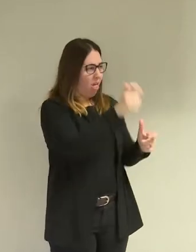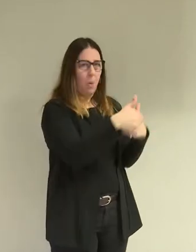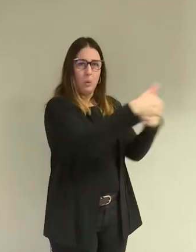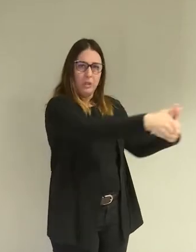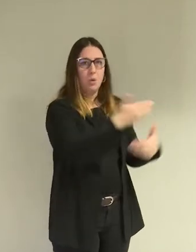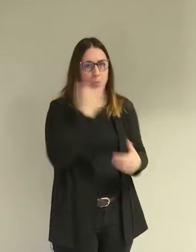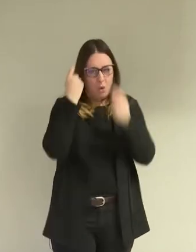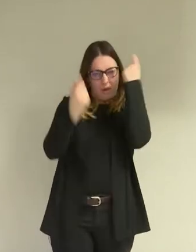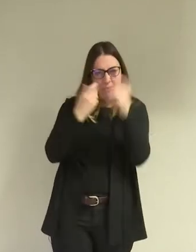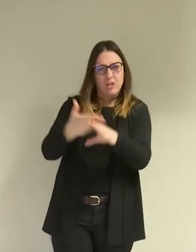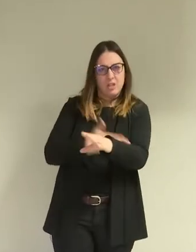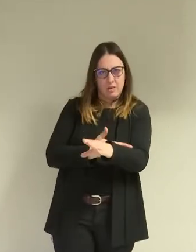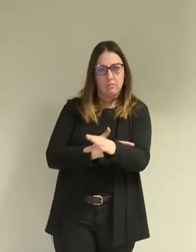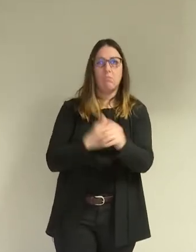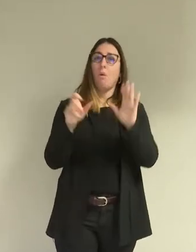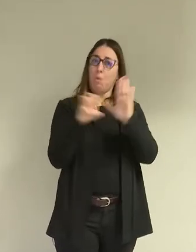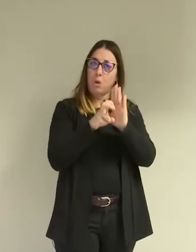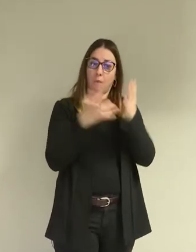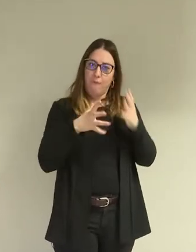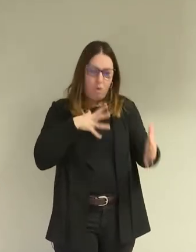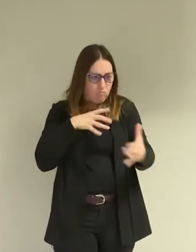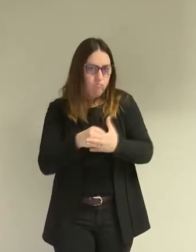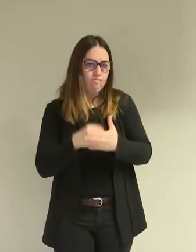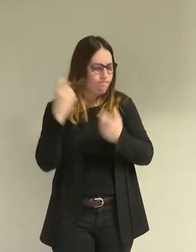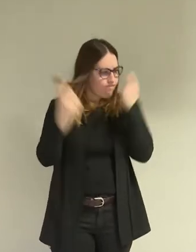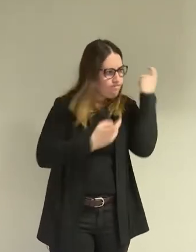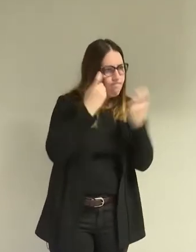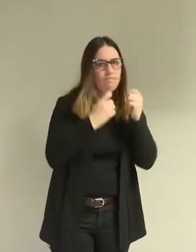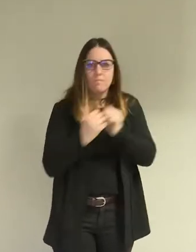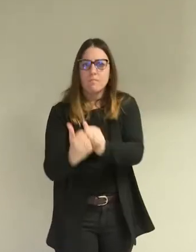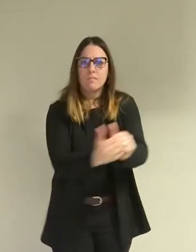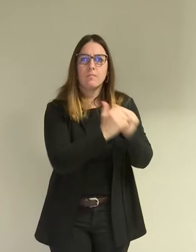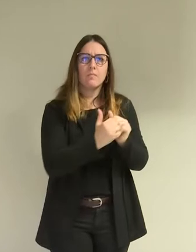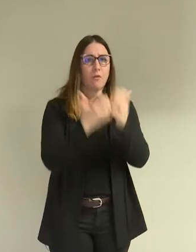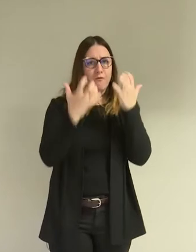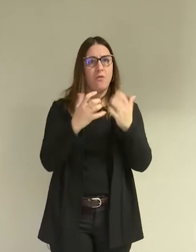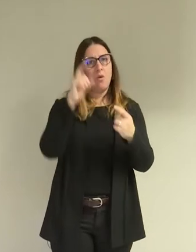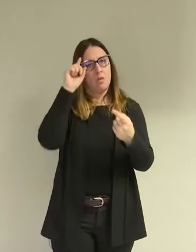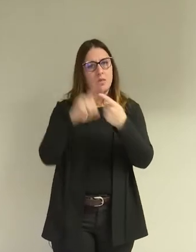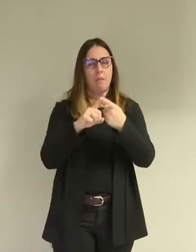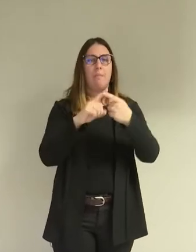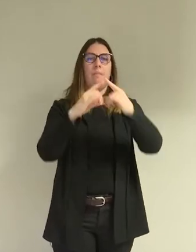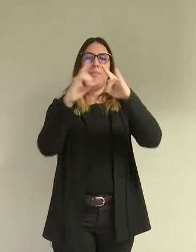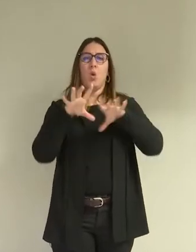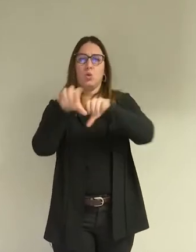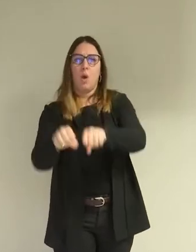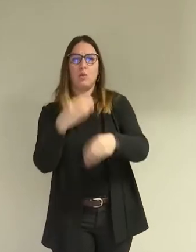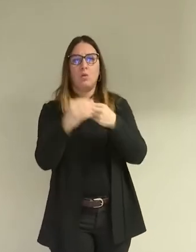ailleurs c'est dans ces processus que nous nous inscrivons pour traiter la question des squats et des bidonvilles